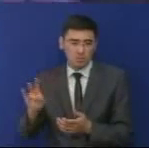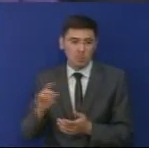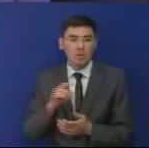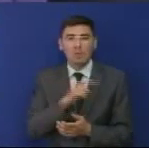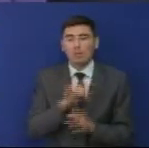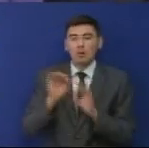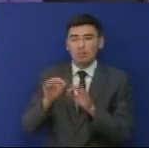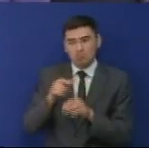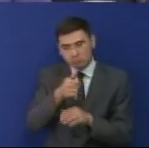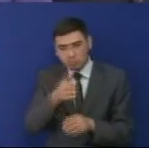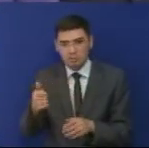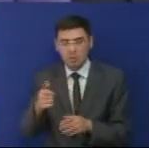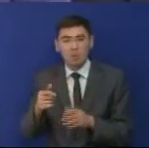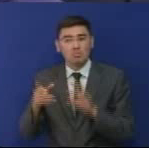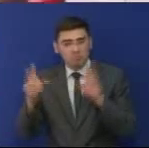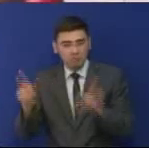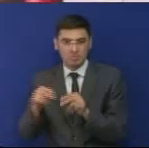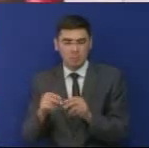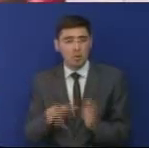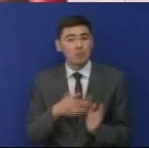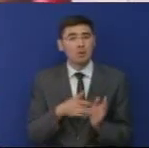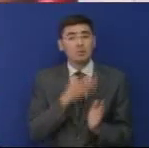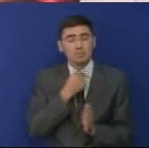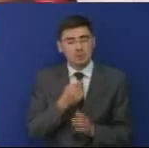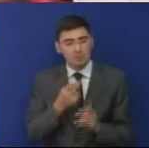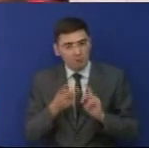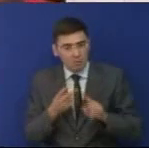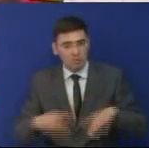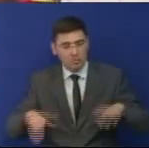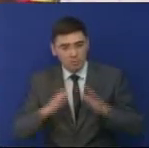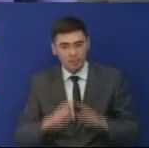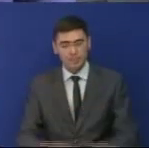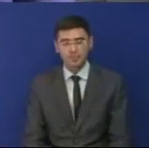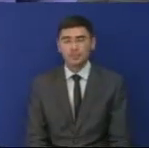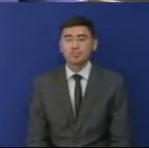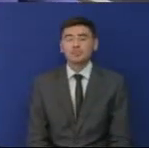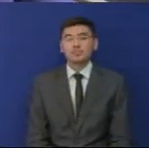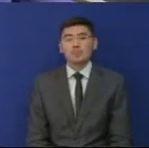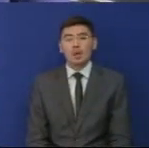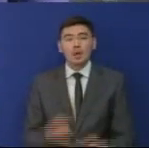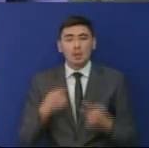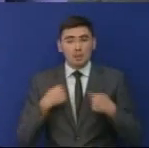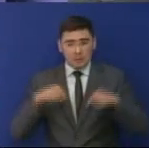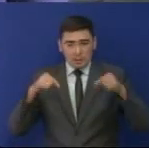также отметил, что город Семей является для него второй малой родиной.